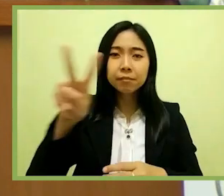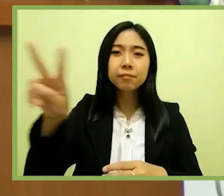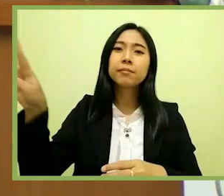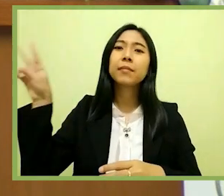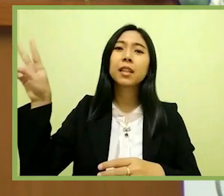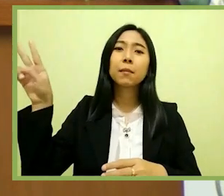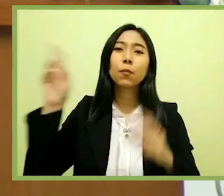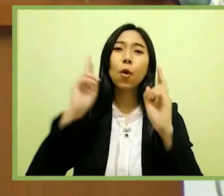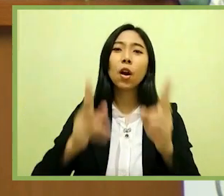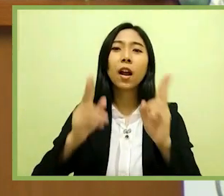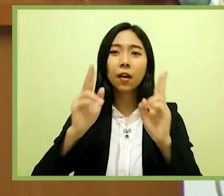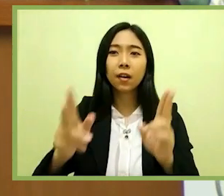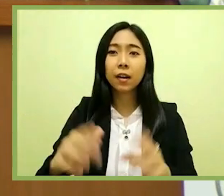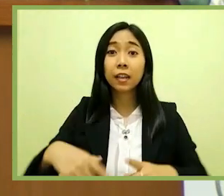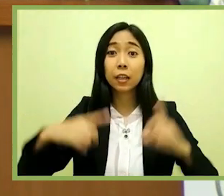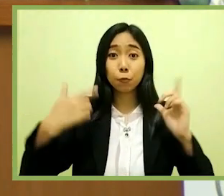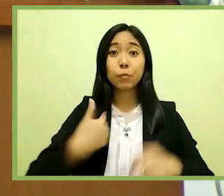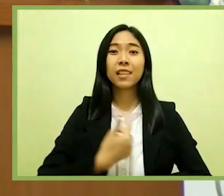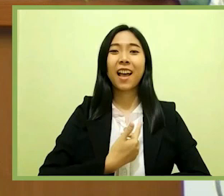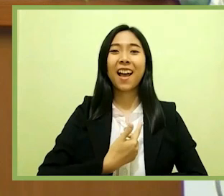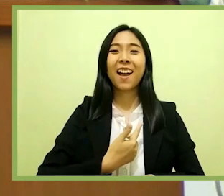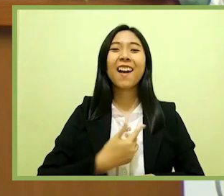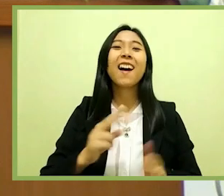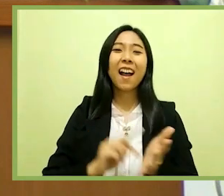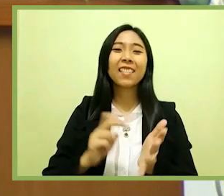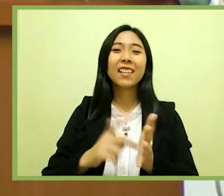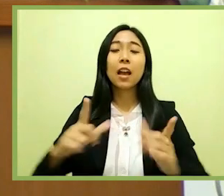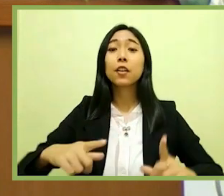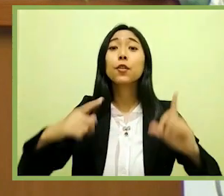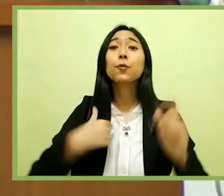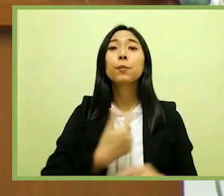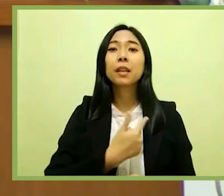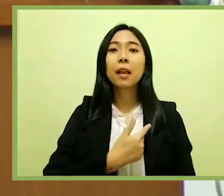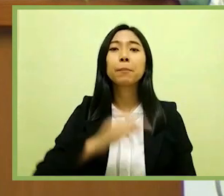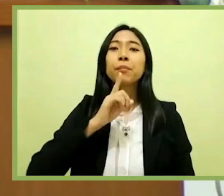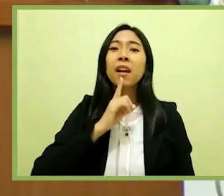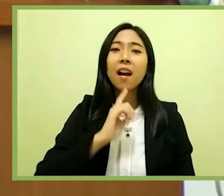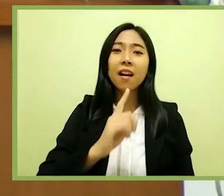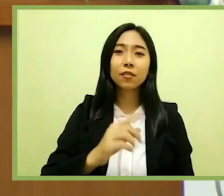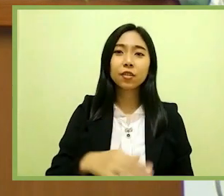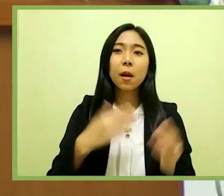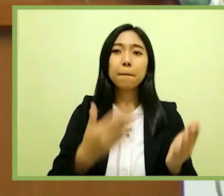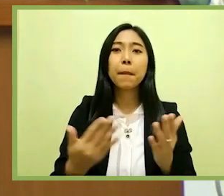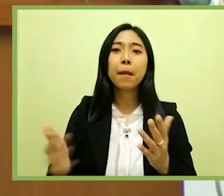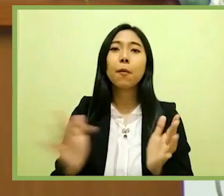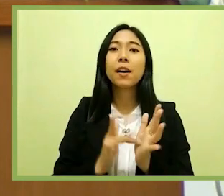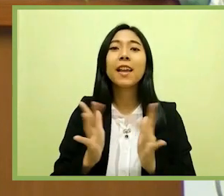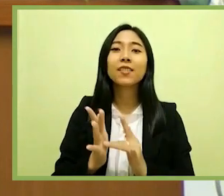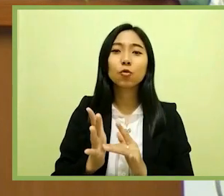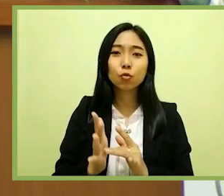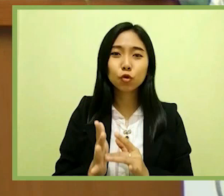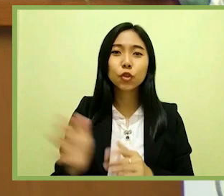orang. Saudara, hidup kita semua sebagai orang percaya itu adalah hidup yang seharusnya membawa